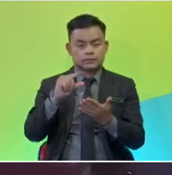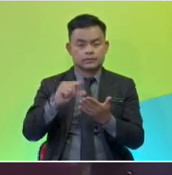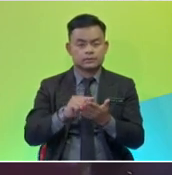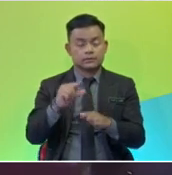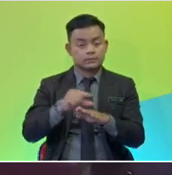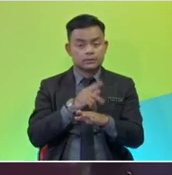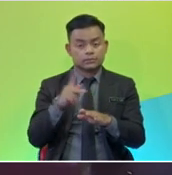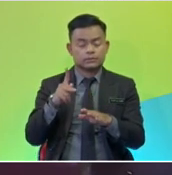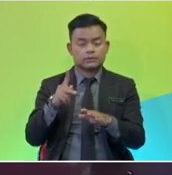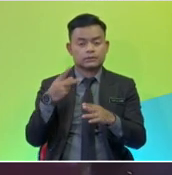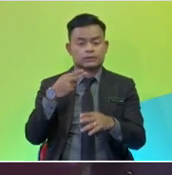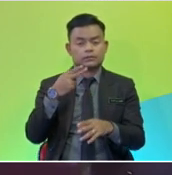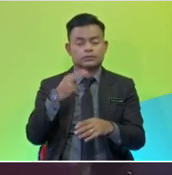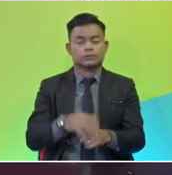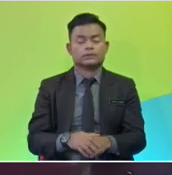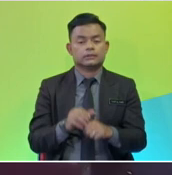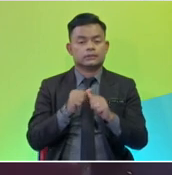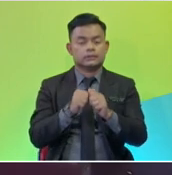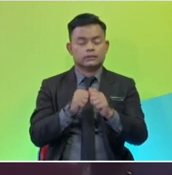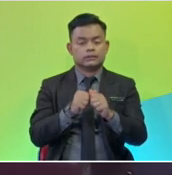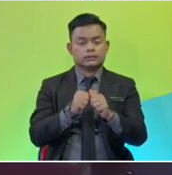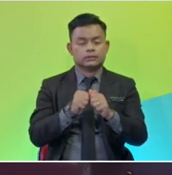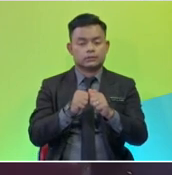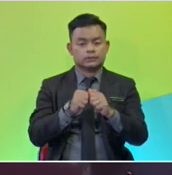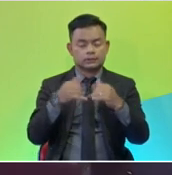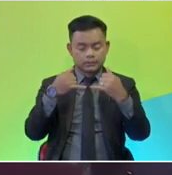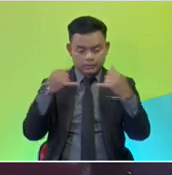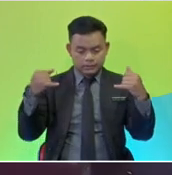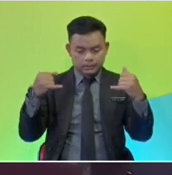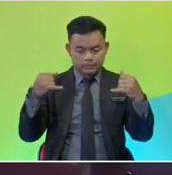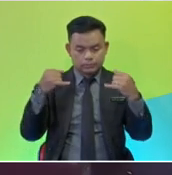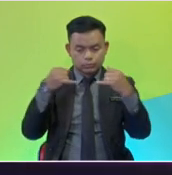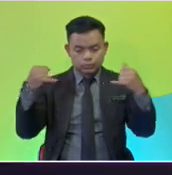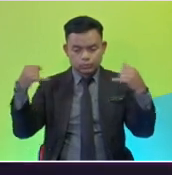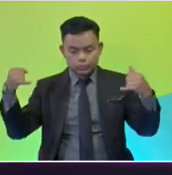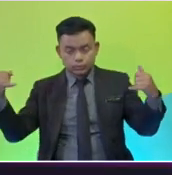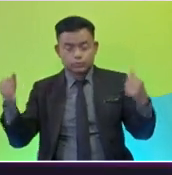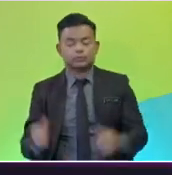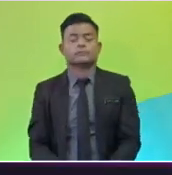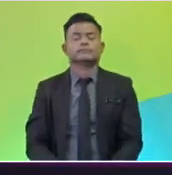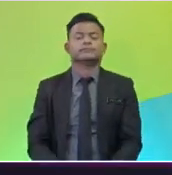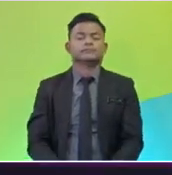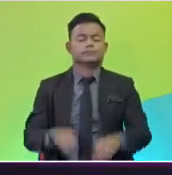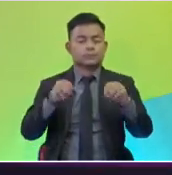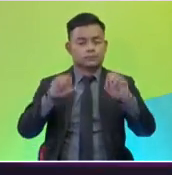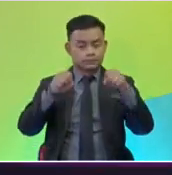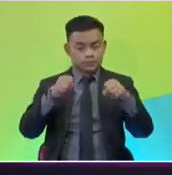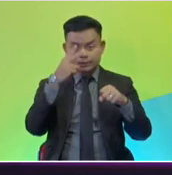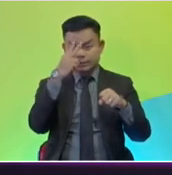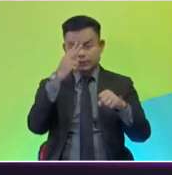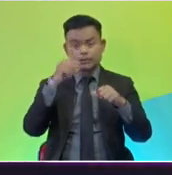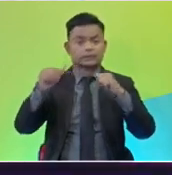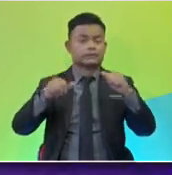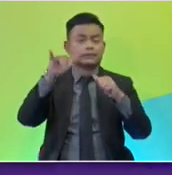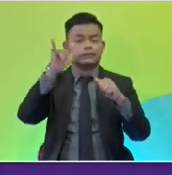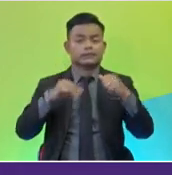gunting pada mengikut garisan putus-putus ya Abang akmad murid-murid di rumah boleh melihat aktiviti yang Cikgu lakukan di